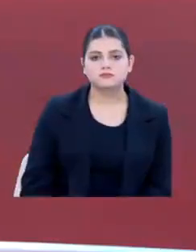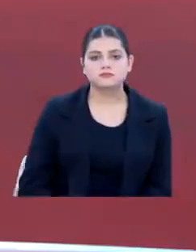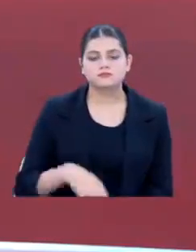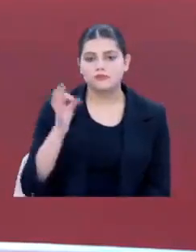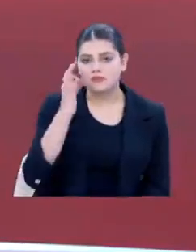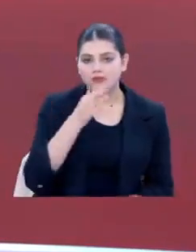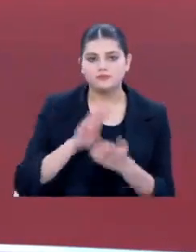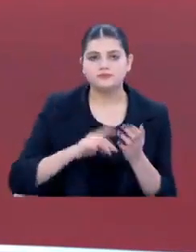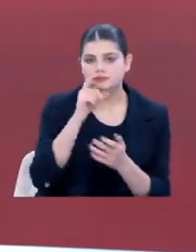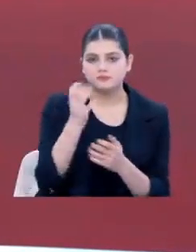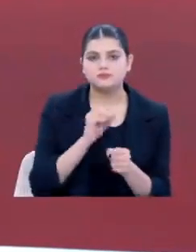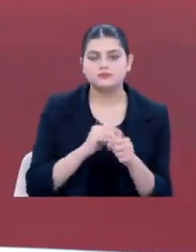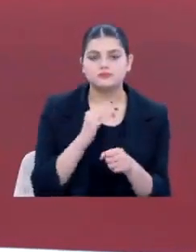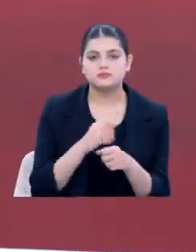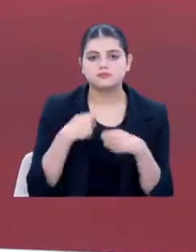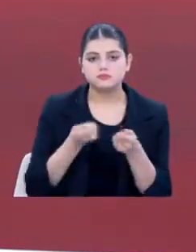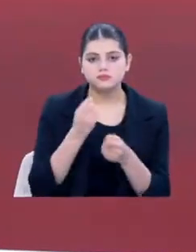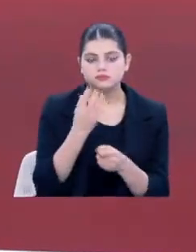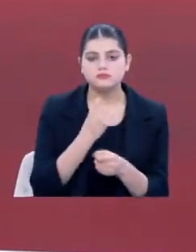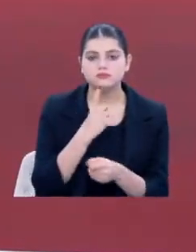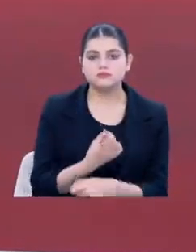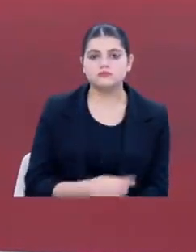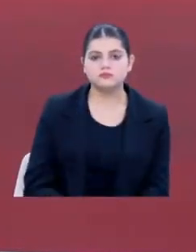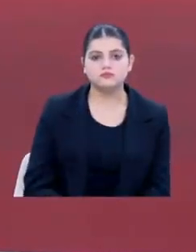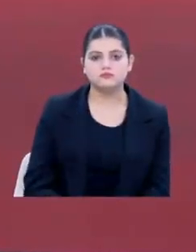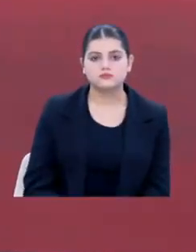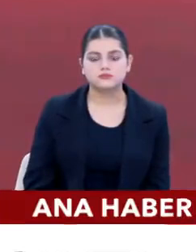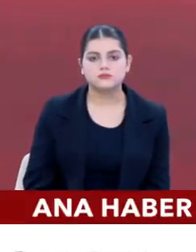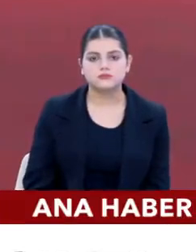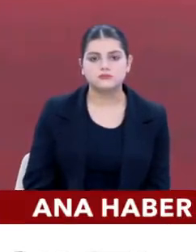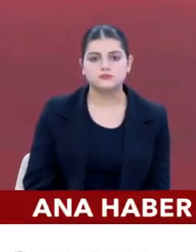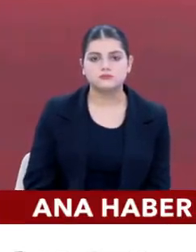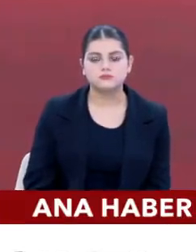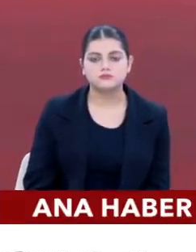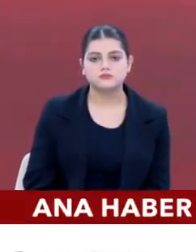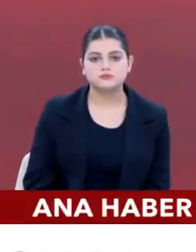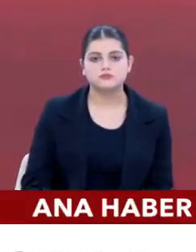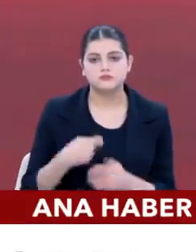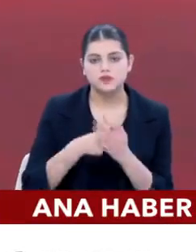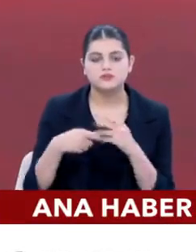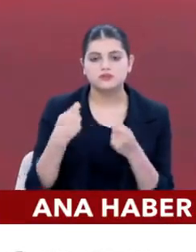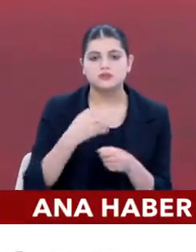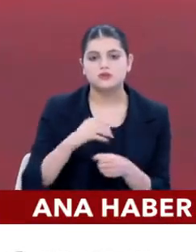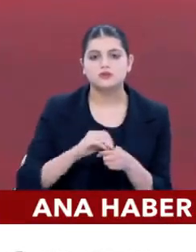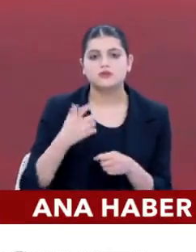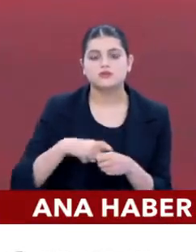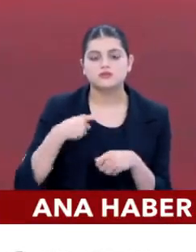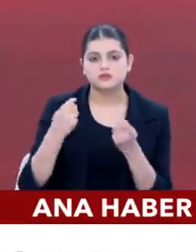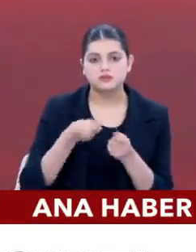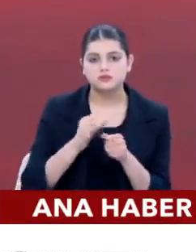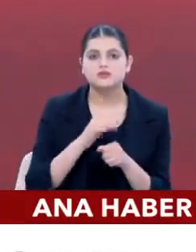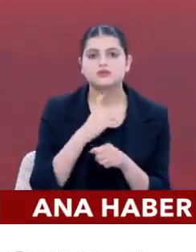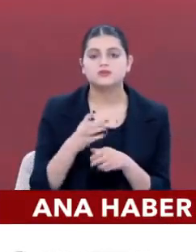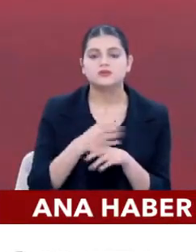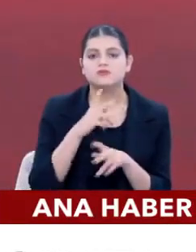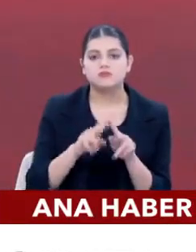en kolay vergi kimden alınır çalışandan alınır yani bodru çalışandan maaşlı Nedir o Özel sektör çalışanları